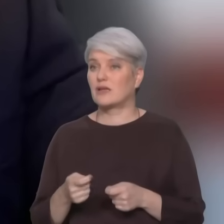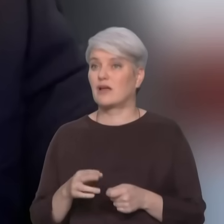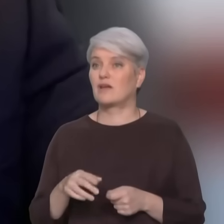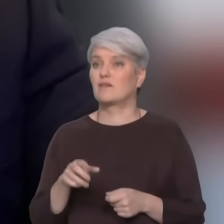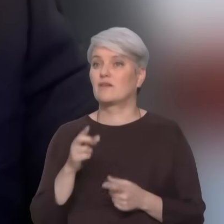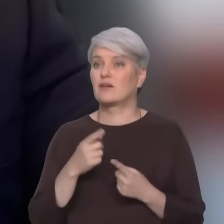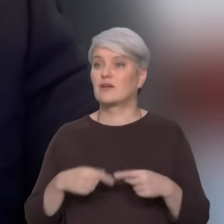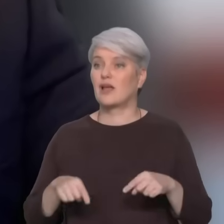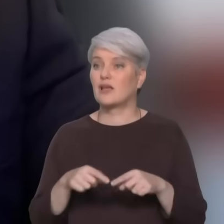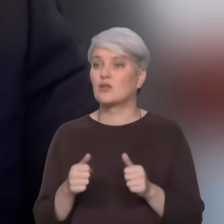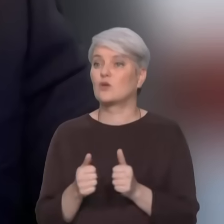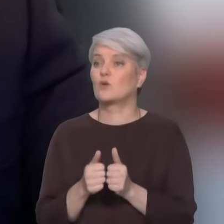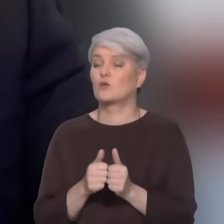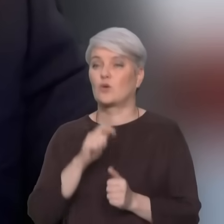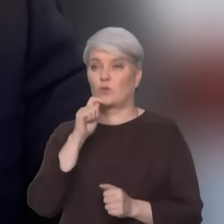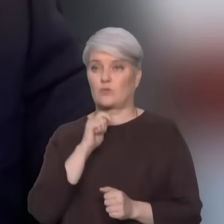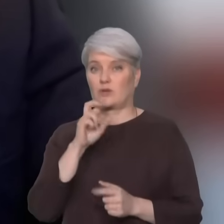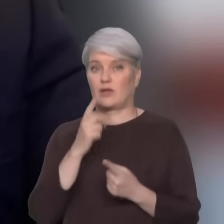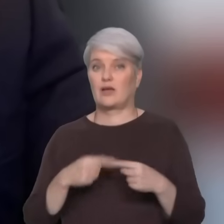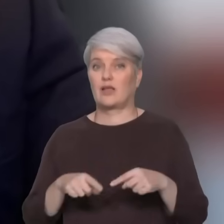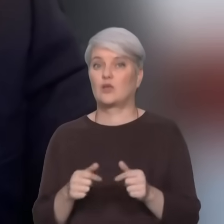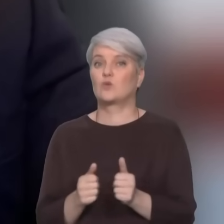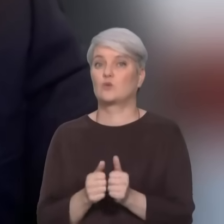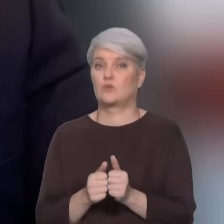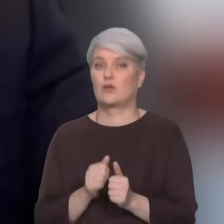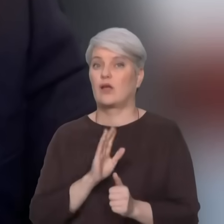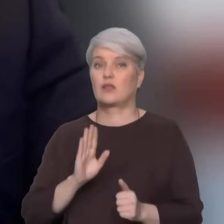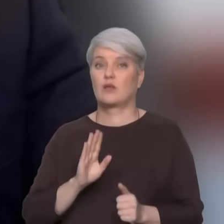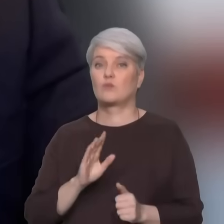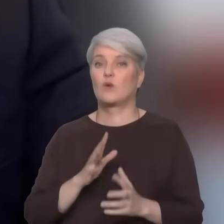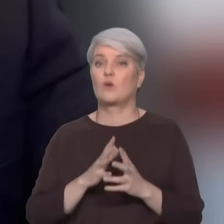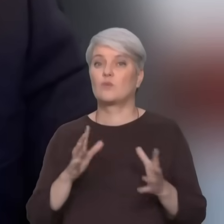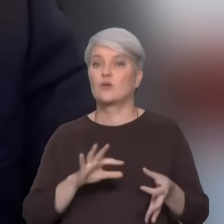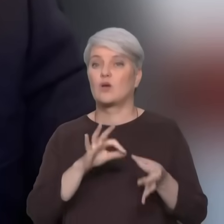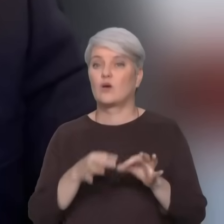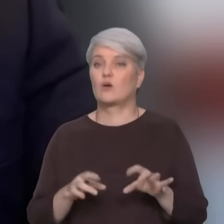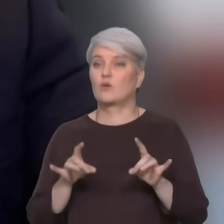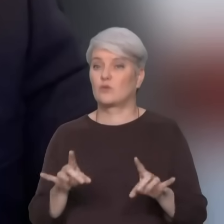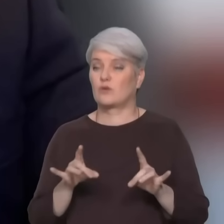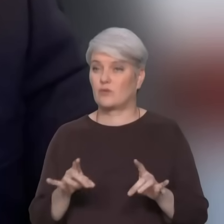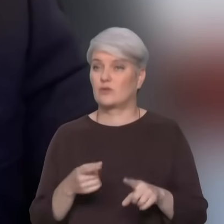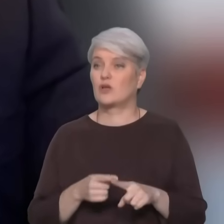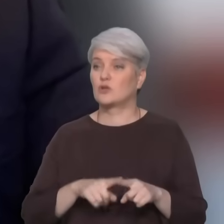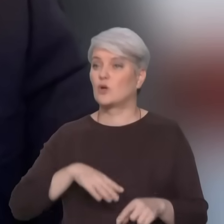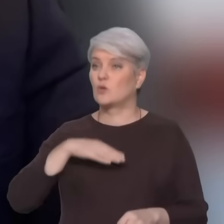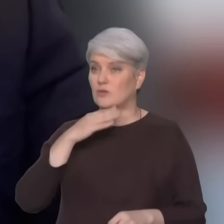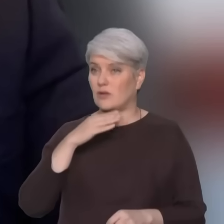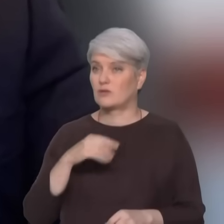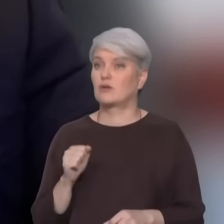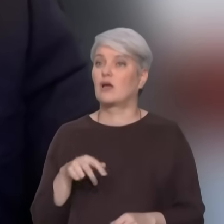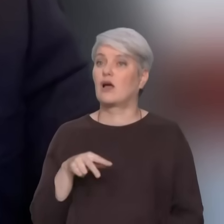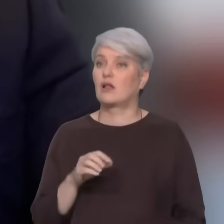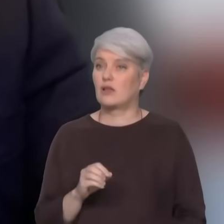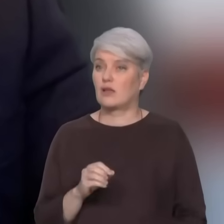країну, дотичну до України, тобто країну сусіда. Я не буду більше розголошувати інформації, в принципі, цього достатньо.